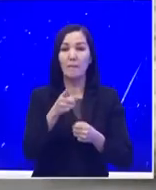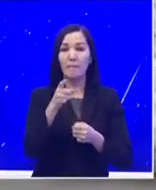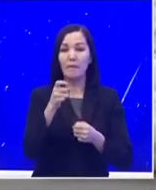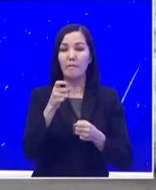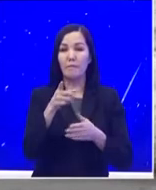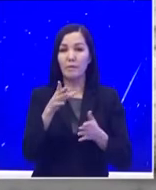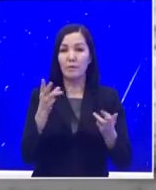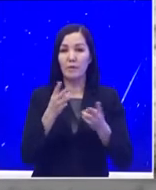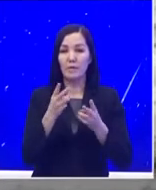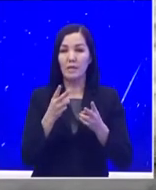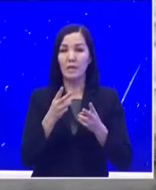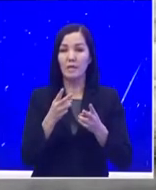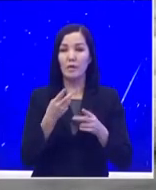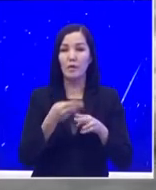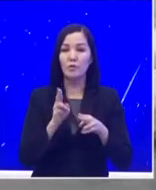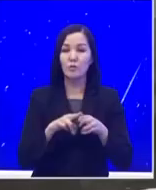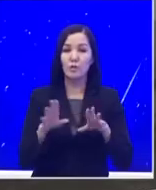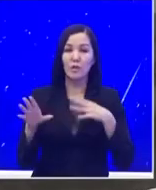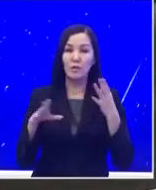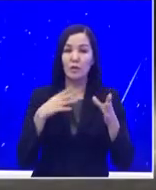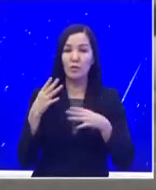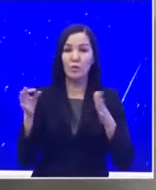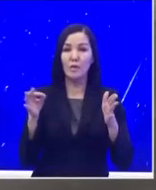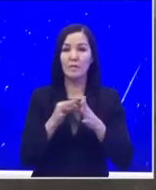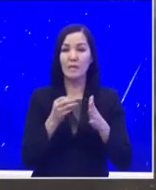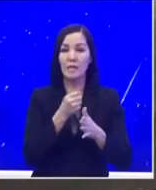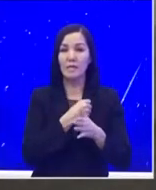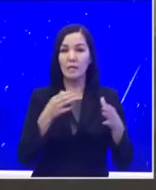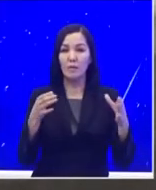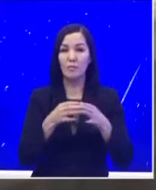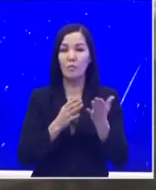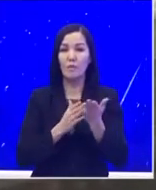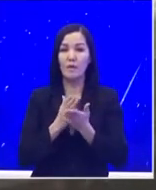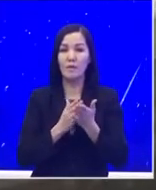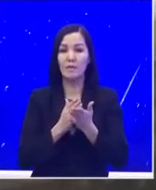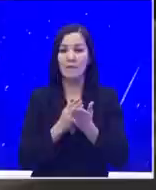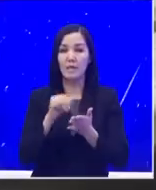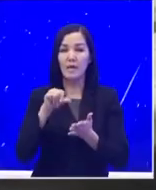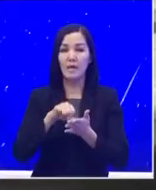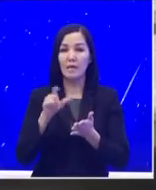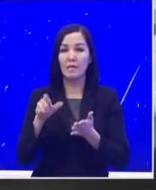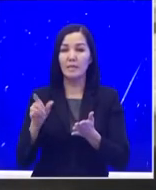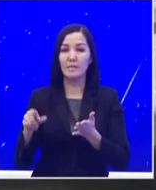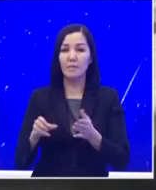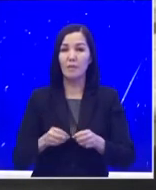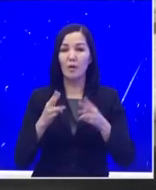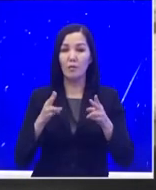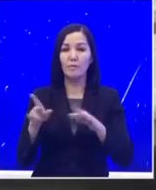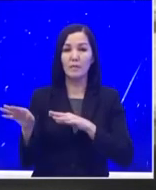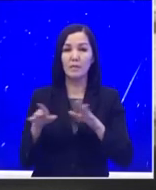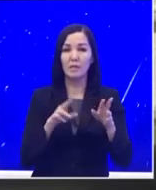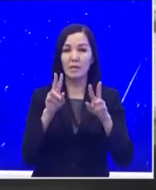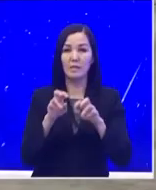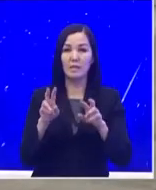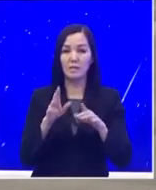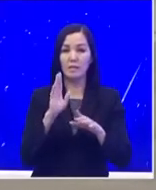нысананы дәл көздеуі тиіс. Сондықтан жаттығуға арнайы мақсаттағы әскери бөлімі ардагерлері қауымдастығының өкілдері де қатысып, қауіпсіздік шарасын тексереді